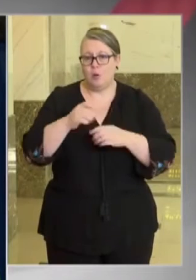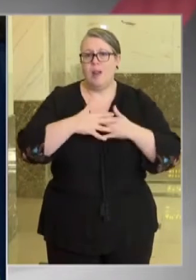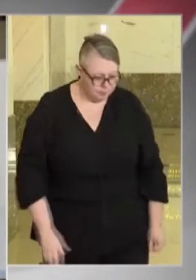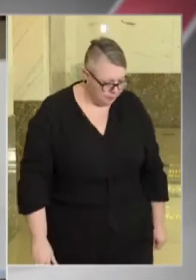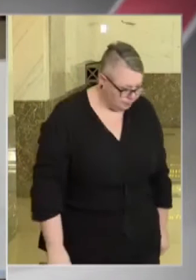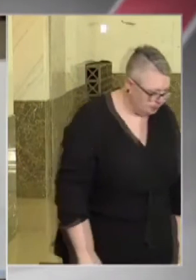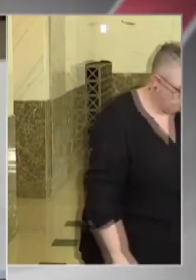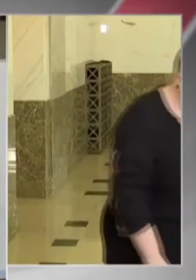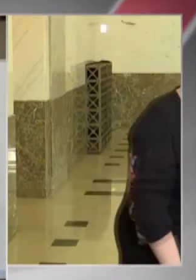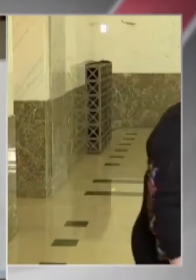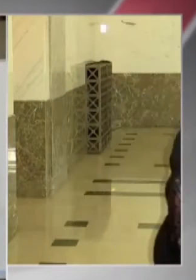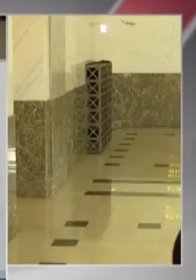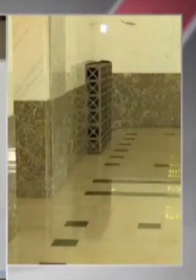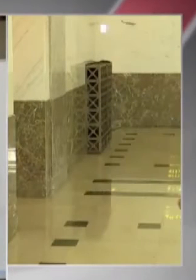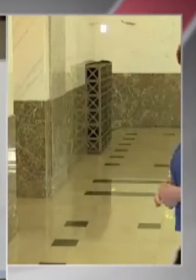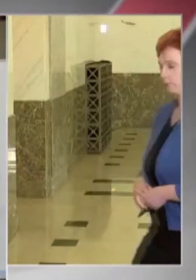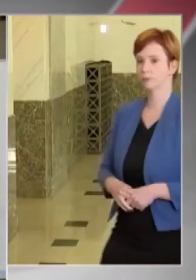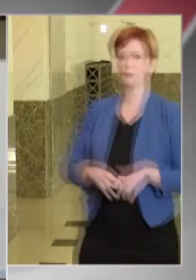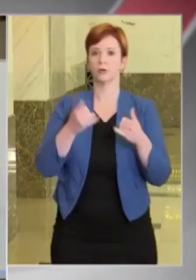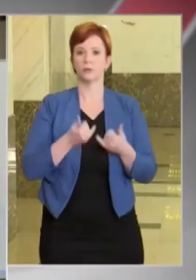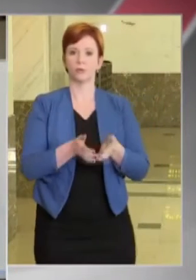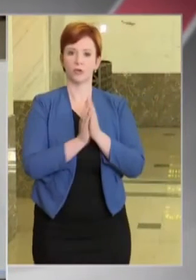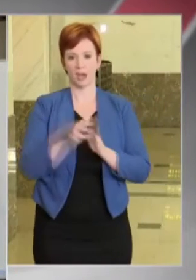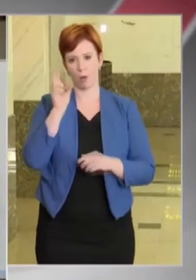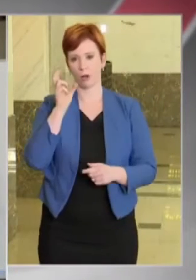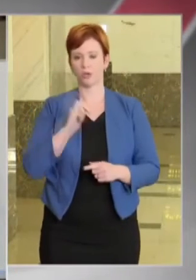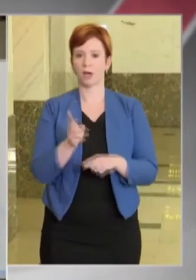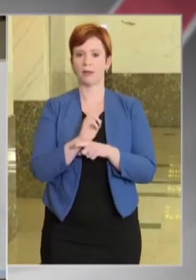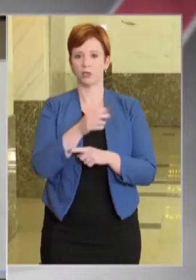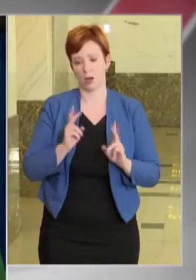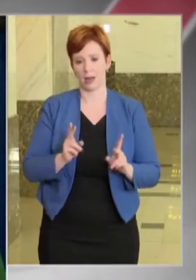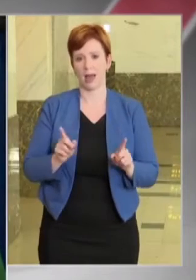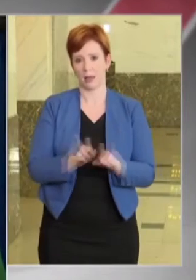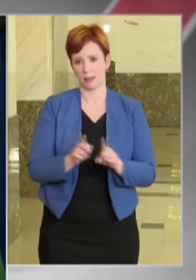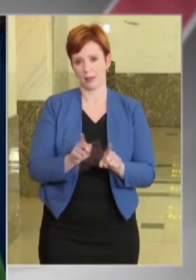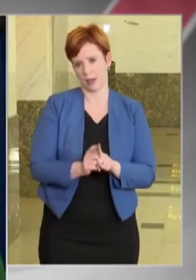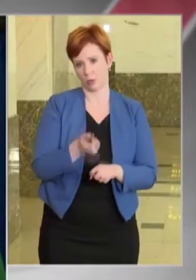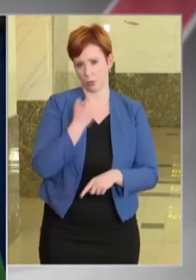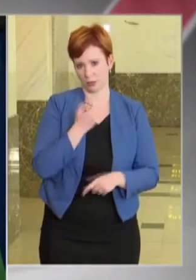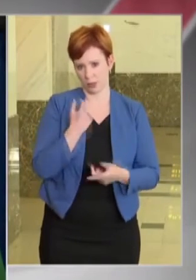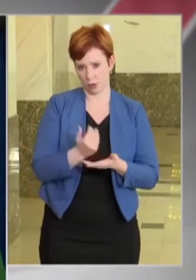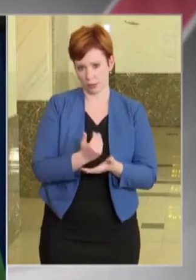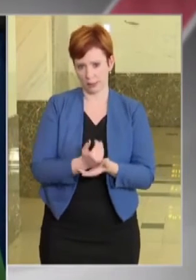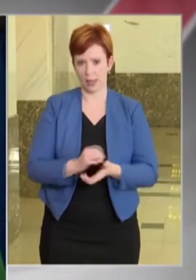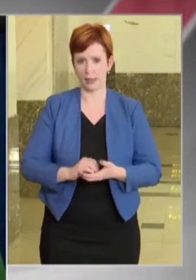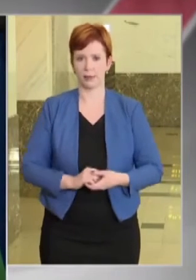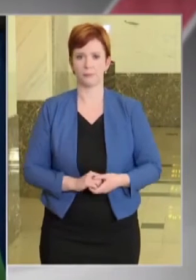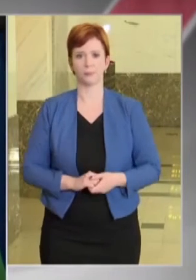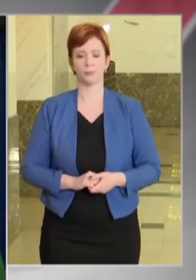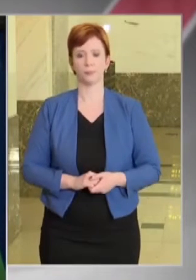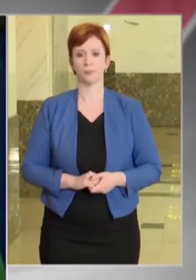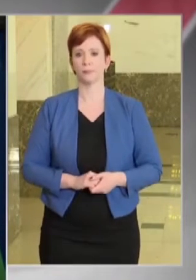elmondta, több mint kétharmaduknál valamilyen szív- és érrendszeri betegség volt kimutatható, de volt köztük daganatos és anyagcserebeteg